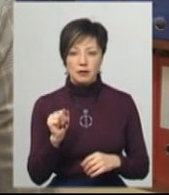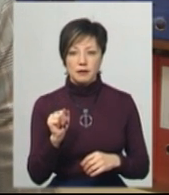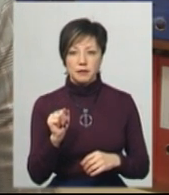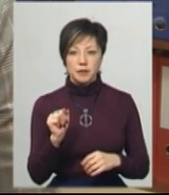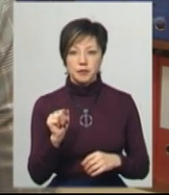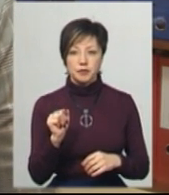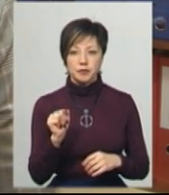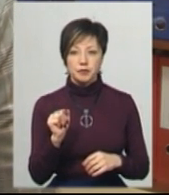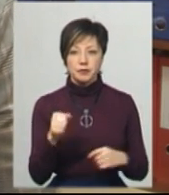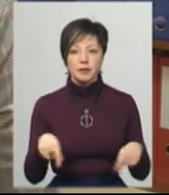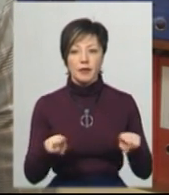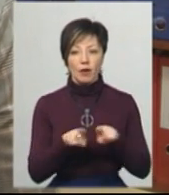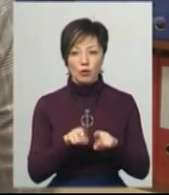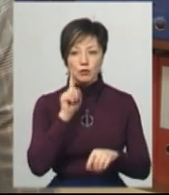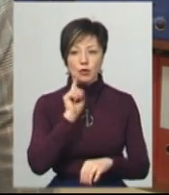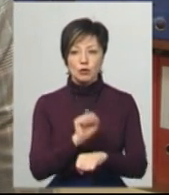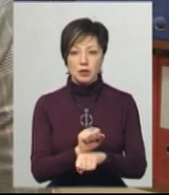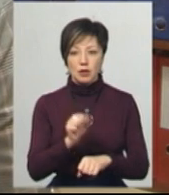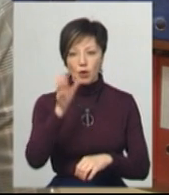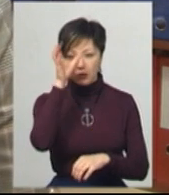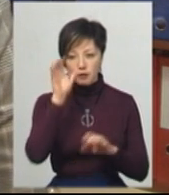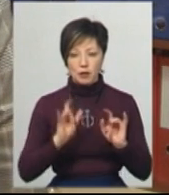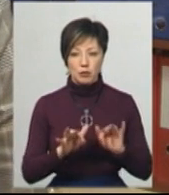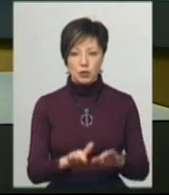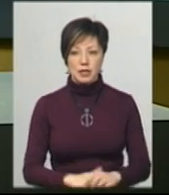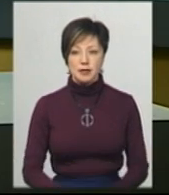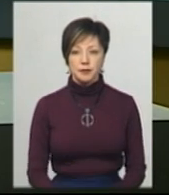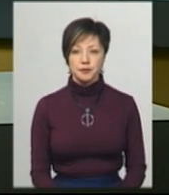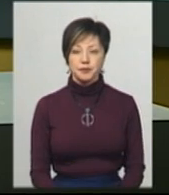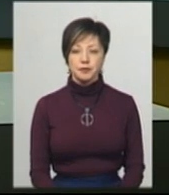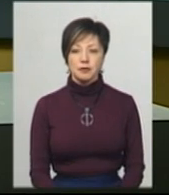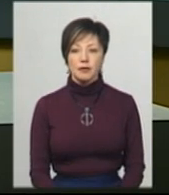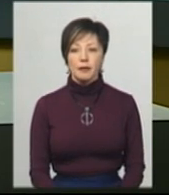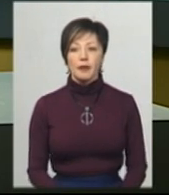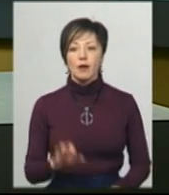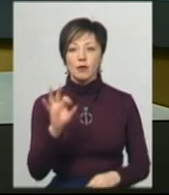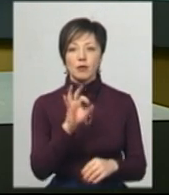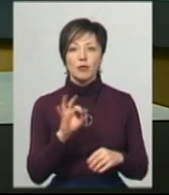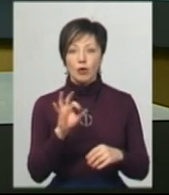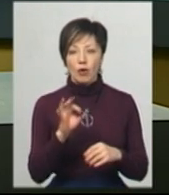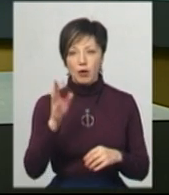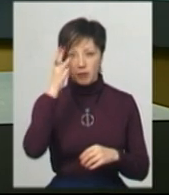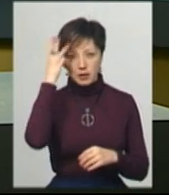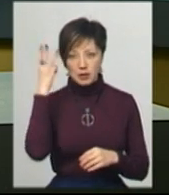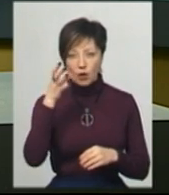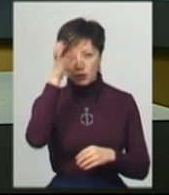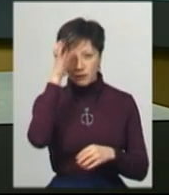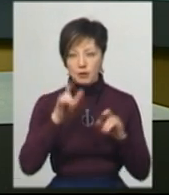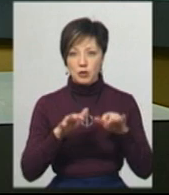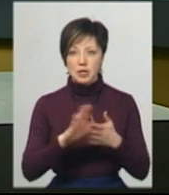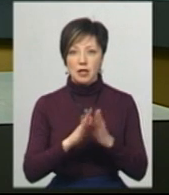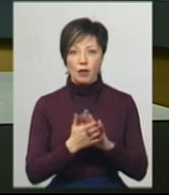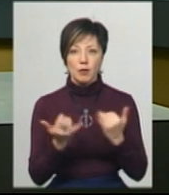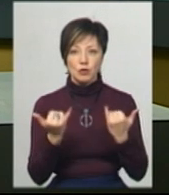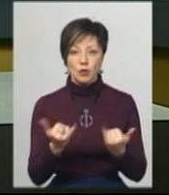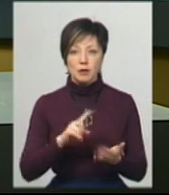громада також призупинили освітній процес. Що стосується обласного центру, то освітній процес станом на